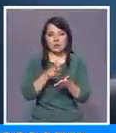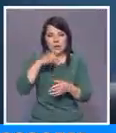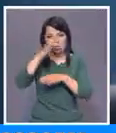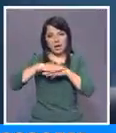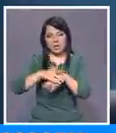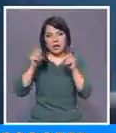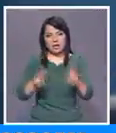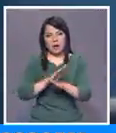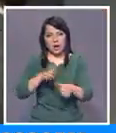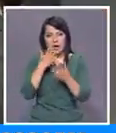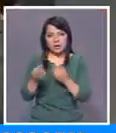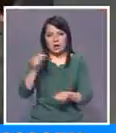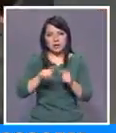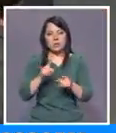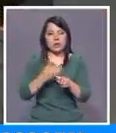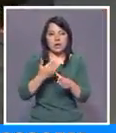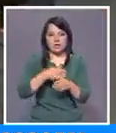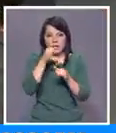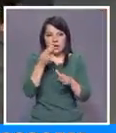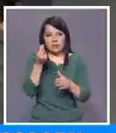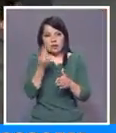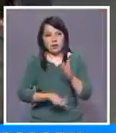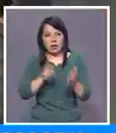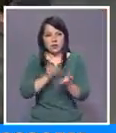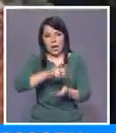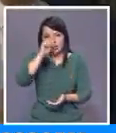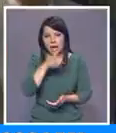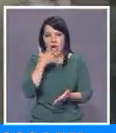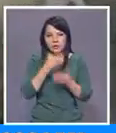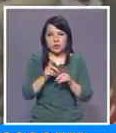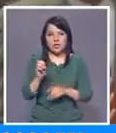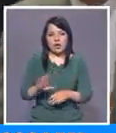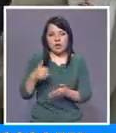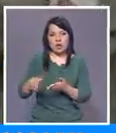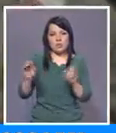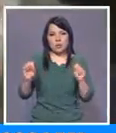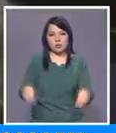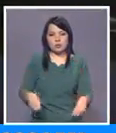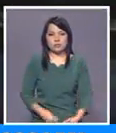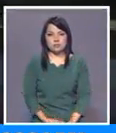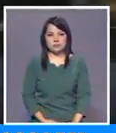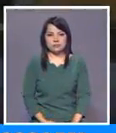үкіметі келісер емес. Егер тығырықтан шығар жол табылмаса, Грекия банкротқа ұшырап, еуродан бас тартуы мүмкін.